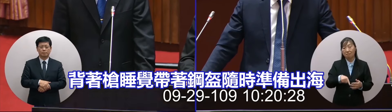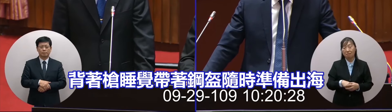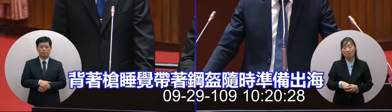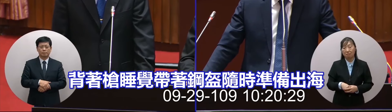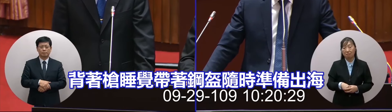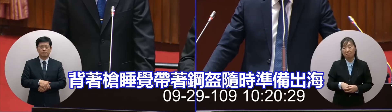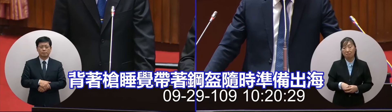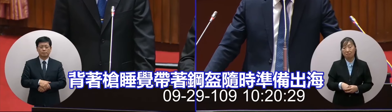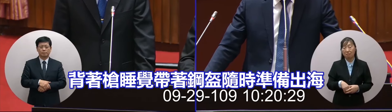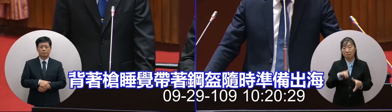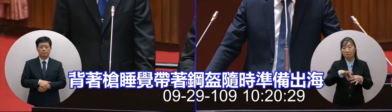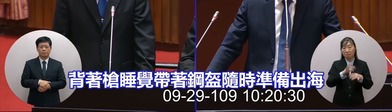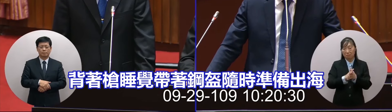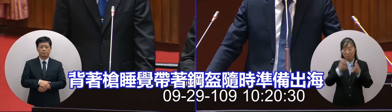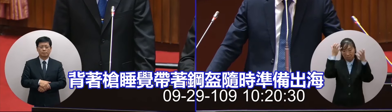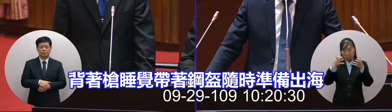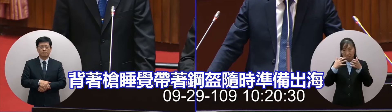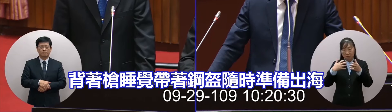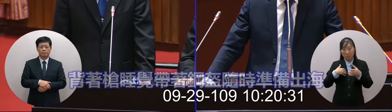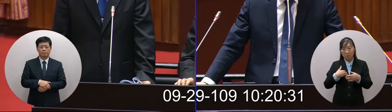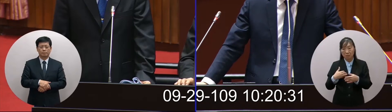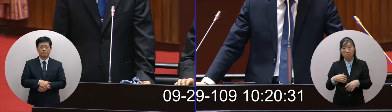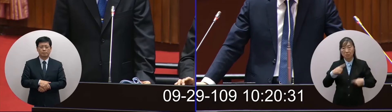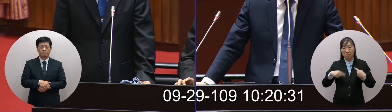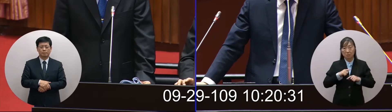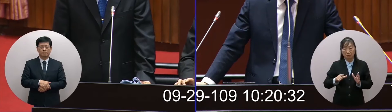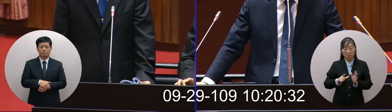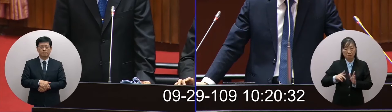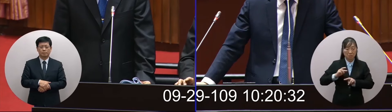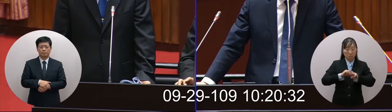背着枪睡觉，带着钢盔，随时准备出海，